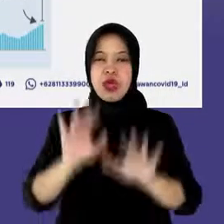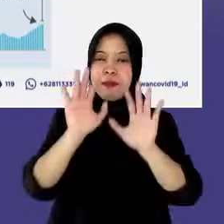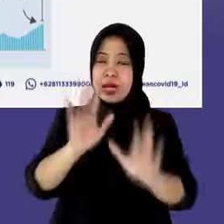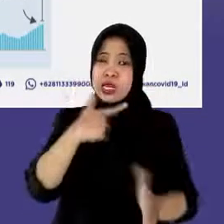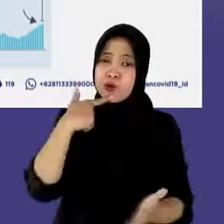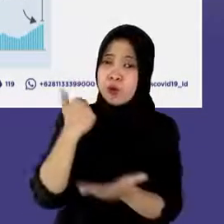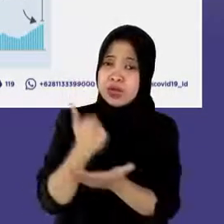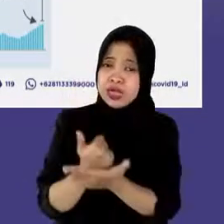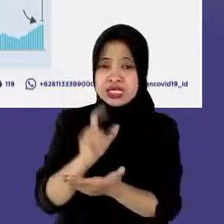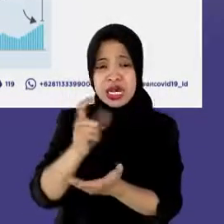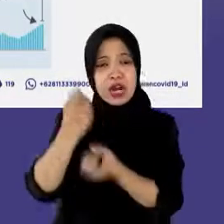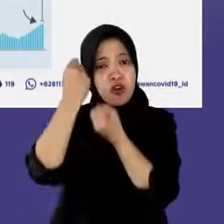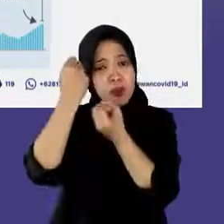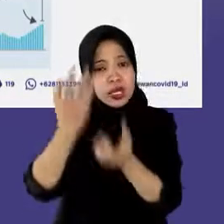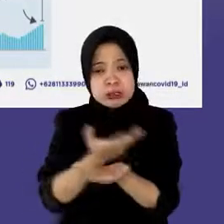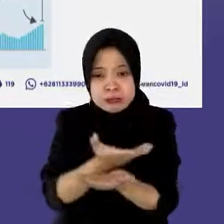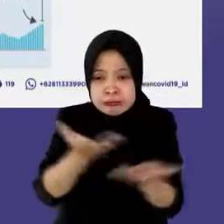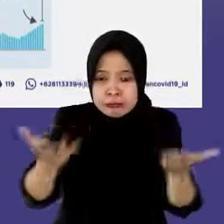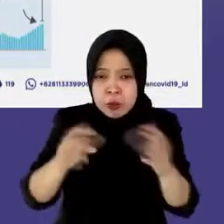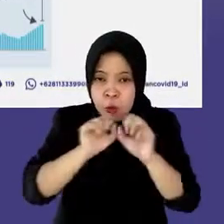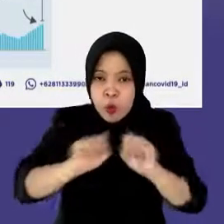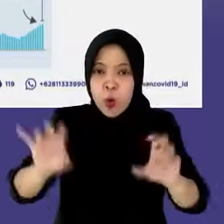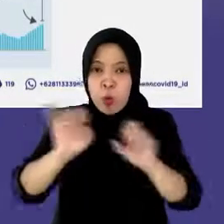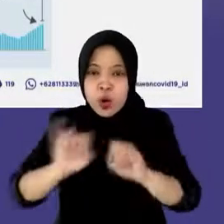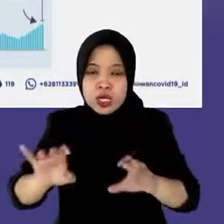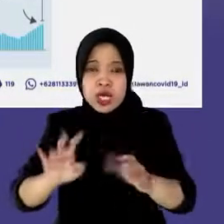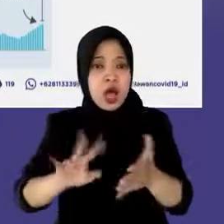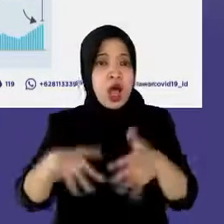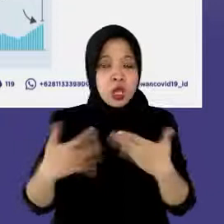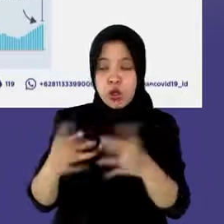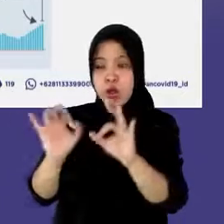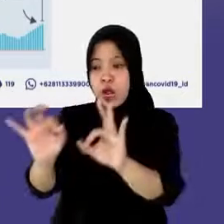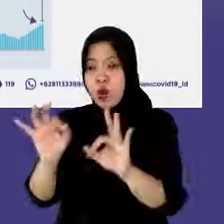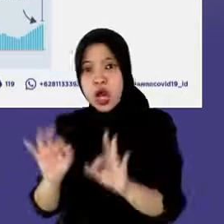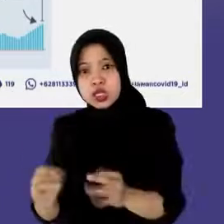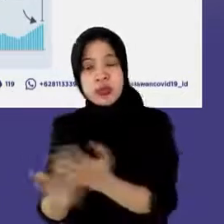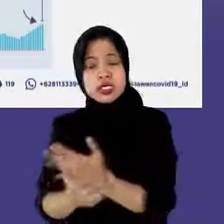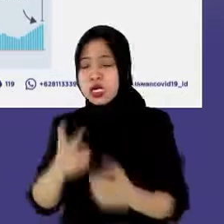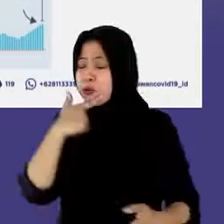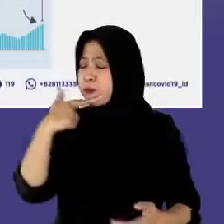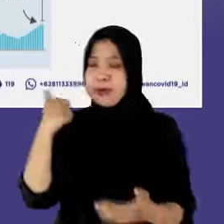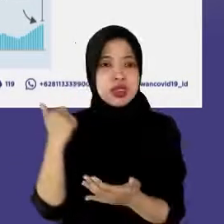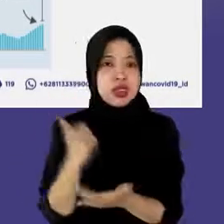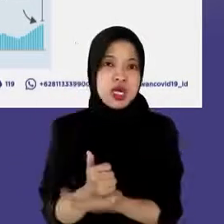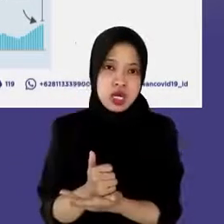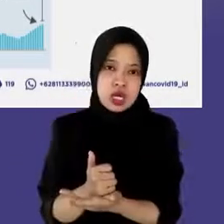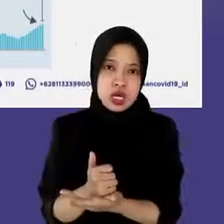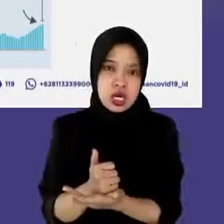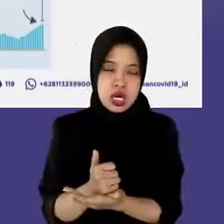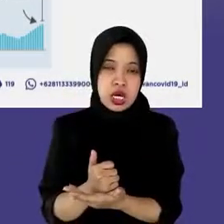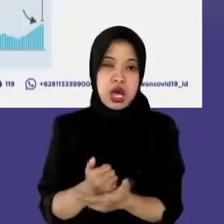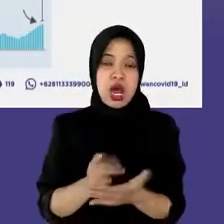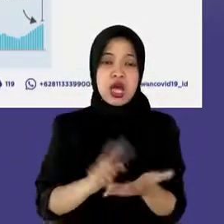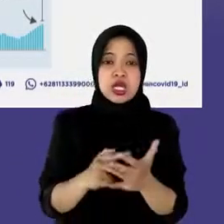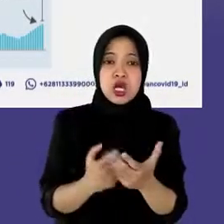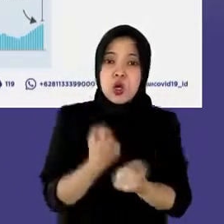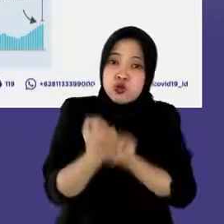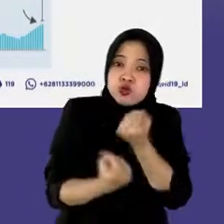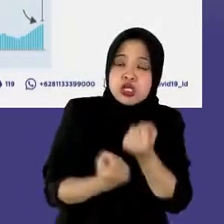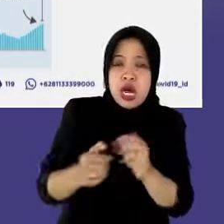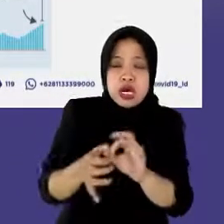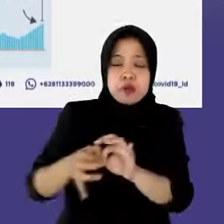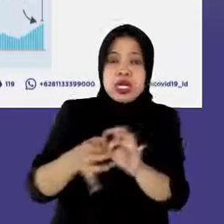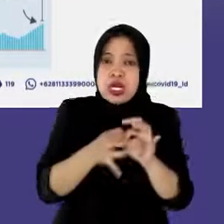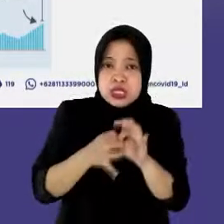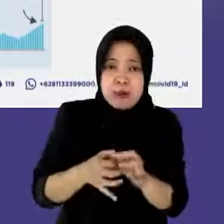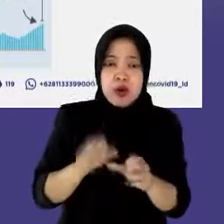media untuk menyampaikan informasi sekaligus mengedukasi masyarakat sangatlah penting dalam usaha bersama